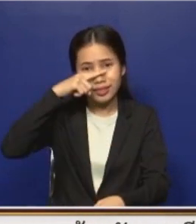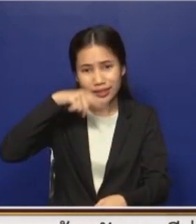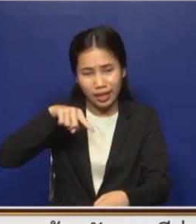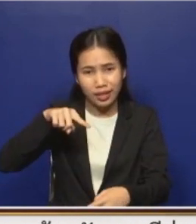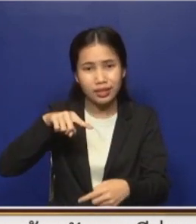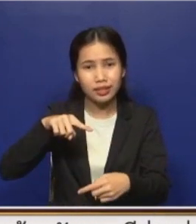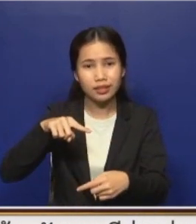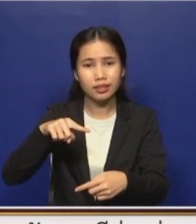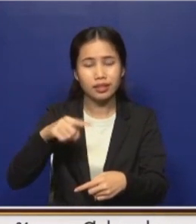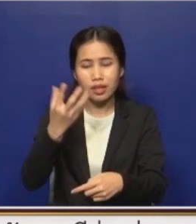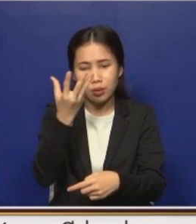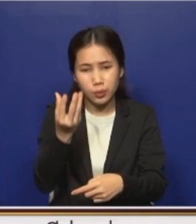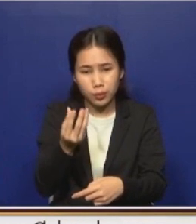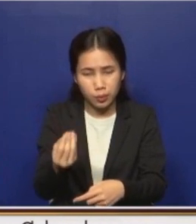ฮะ